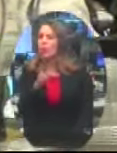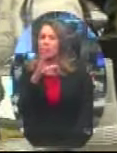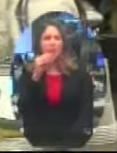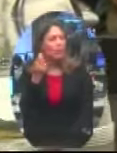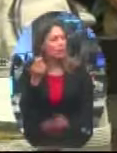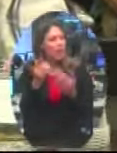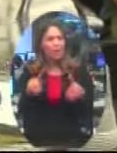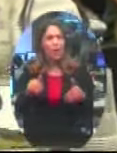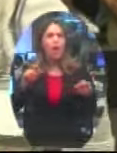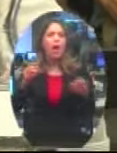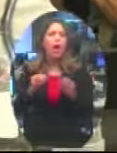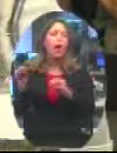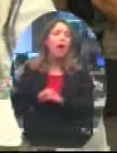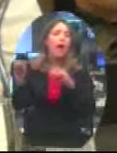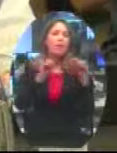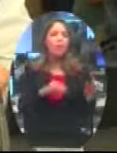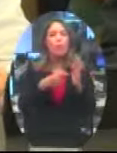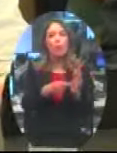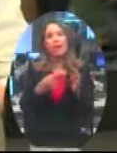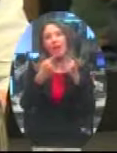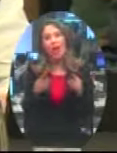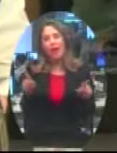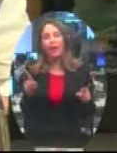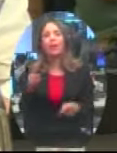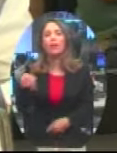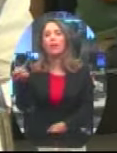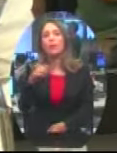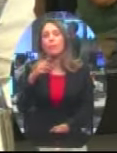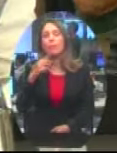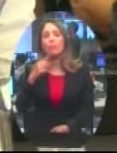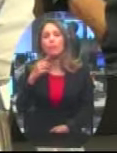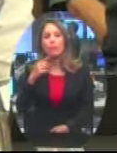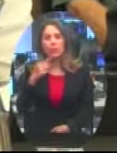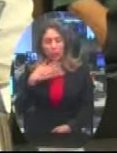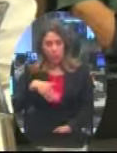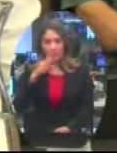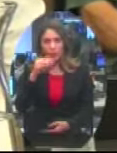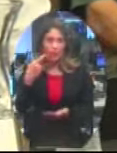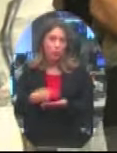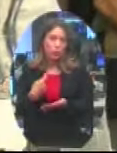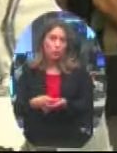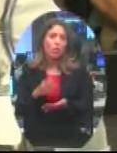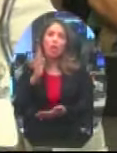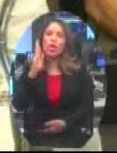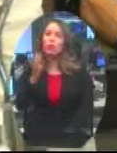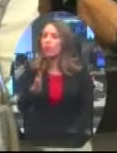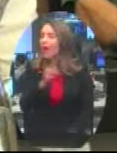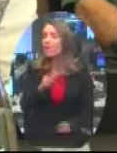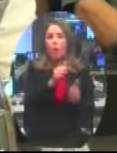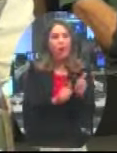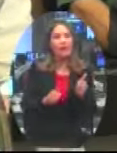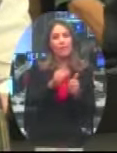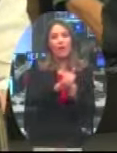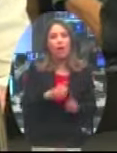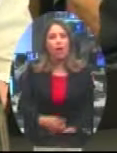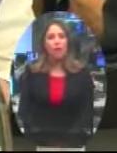למודל אחר, שמדברים שם על סובסידיה ישירה ולא סובסידיה עקיפה. וזה לא דגל שאומר, חברים